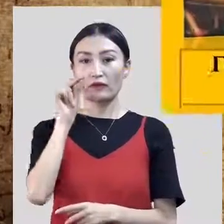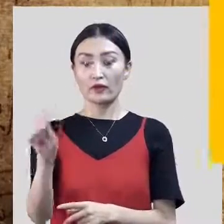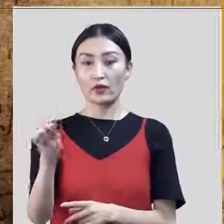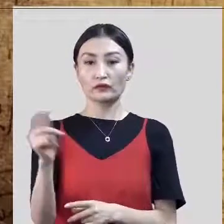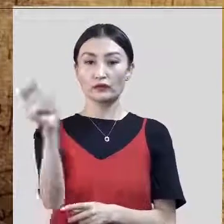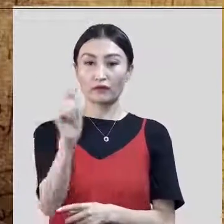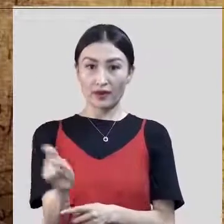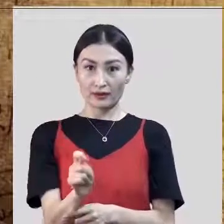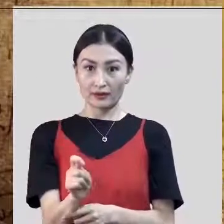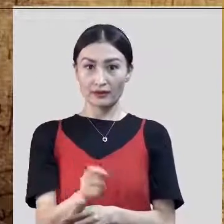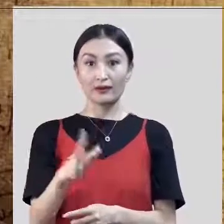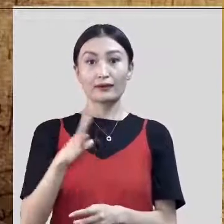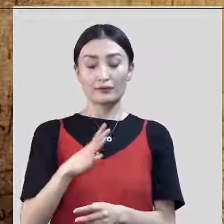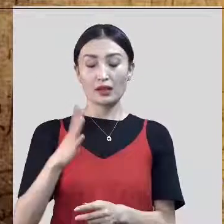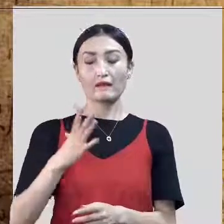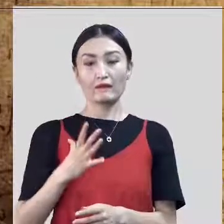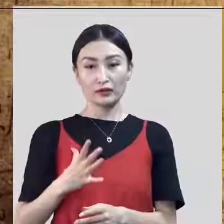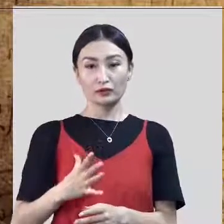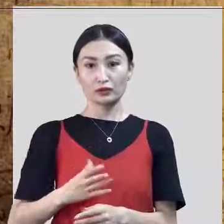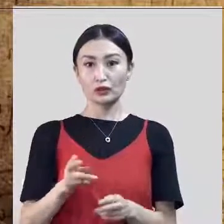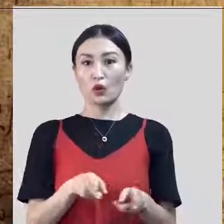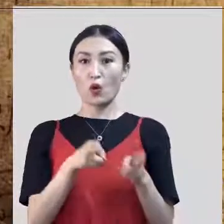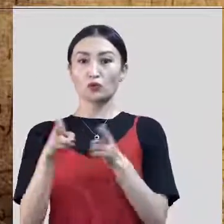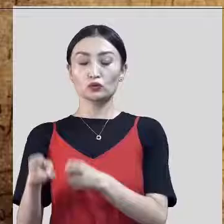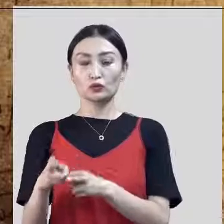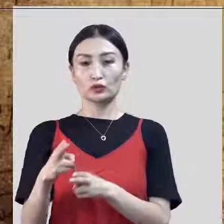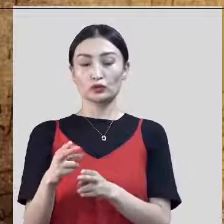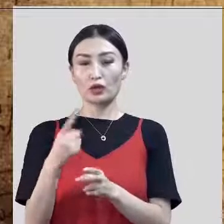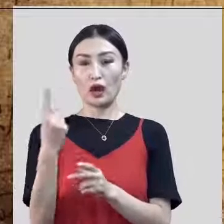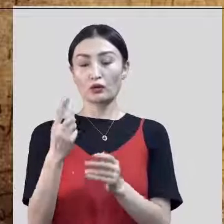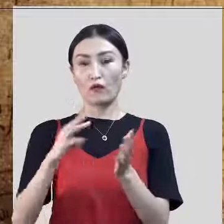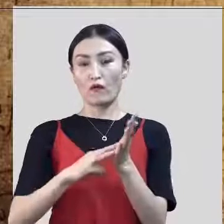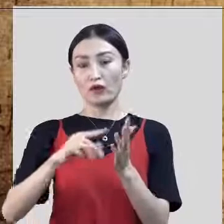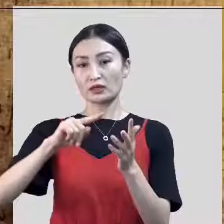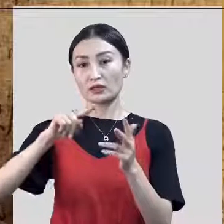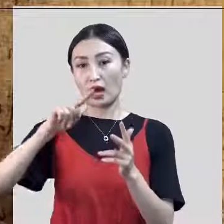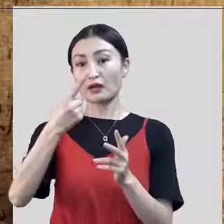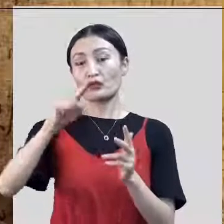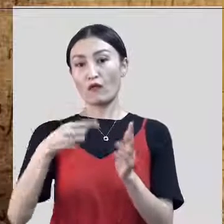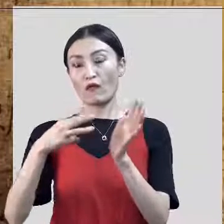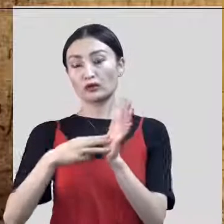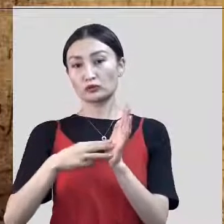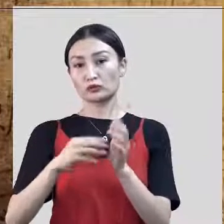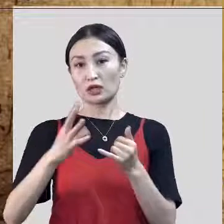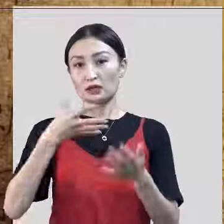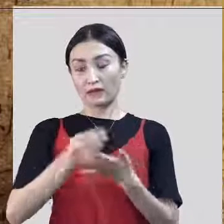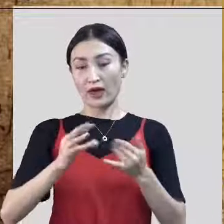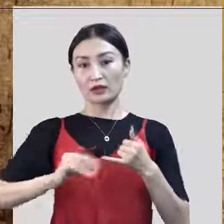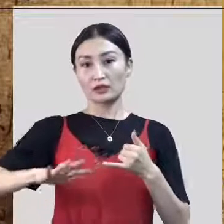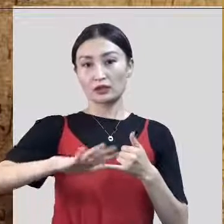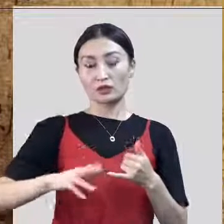виновницей войны и была вынуждена уступить одну восьмую часть своей территории колонии